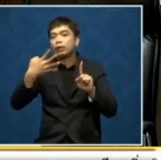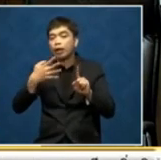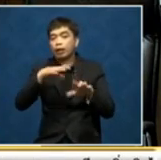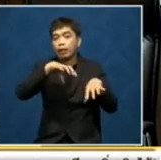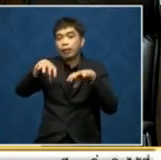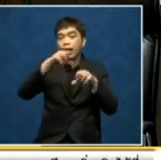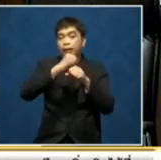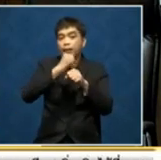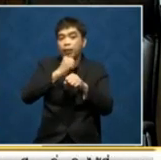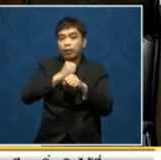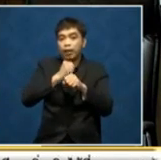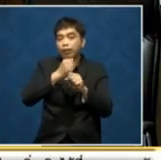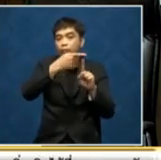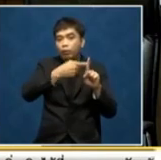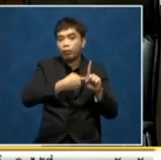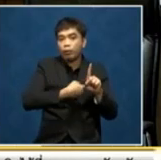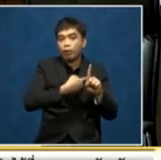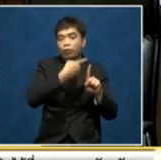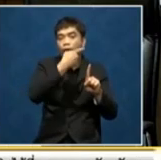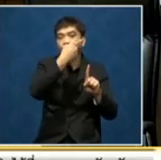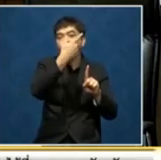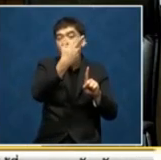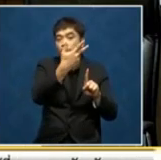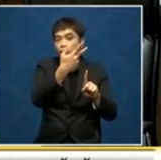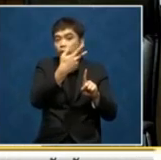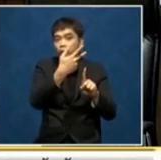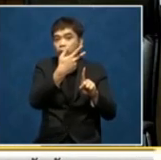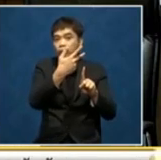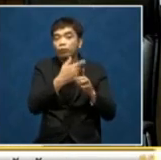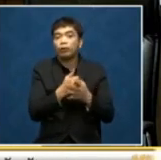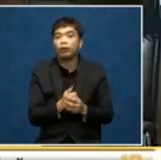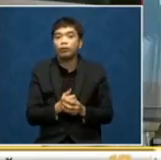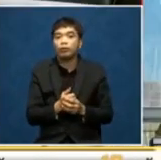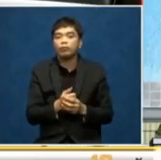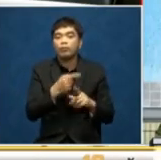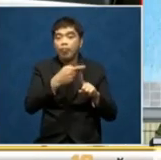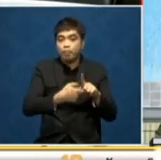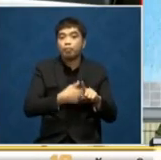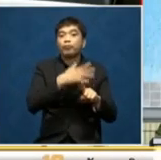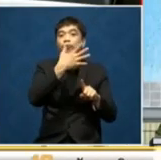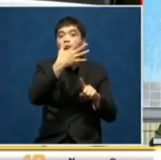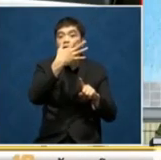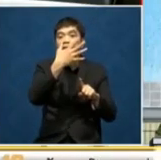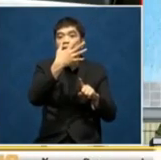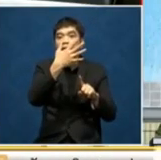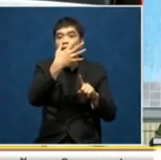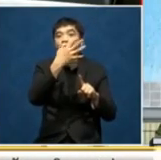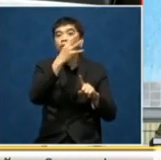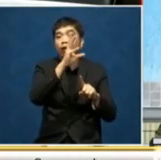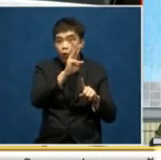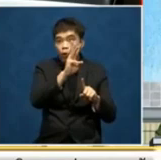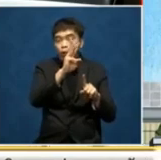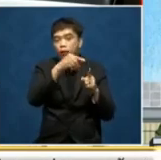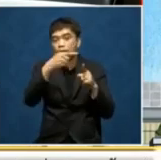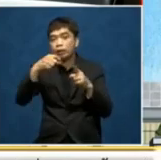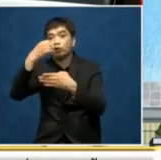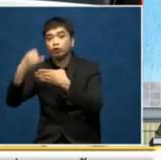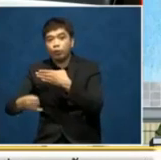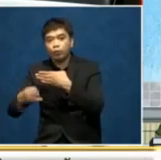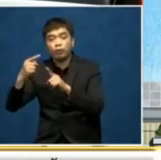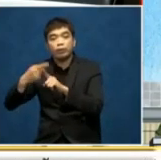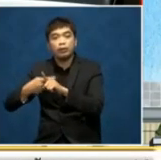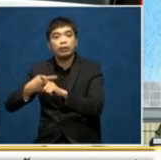ในช่วงเดือนมิถุนายนนะกว่าผลอุทธรณ์จะออกมานะครับเอ่อสิ้นเดือนกันยายนนะงบประมาณต้องพรรคไปนะชาวบ้านก็เสียประโยชน์แล้ว